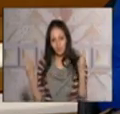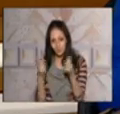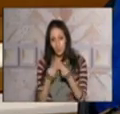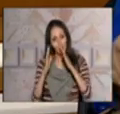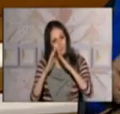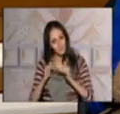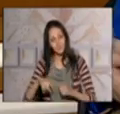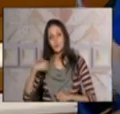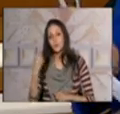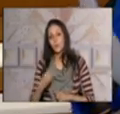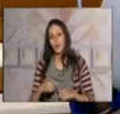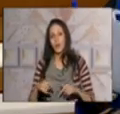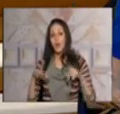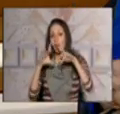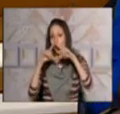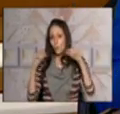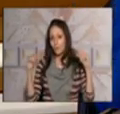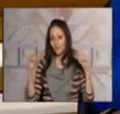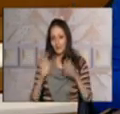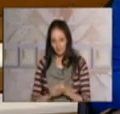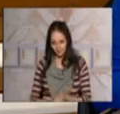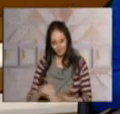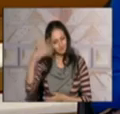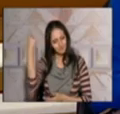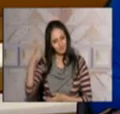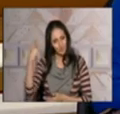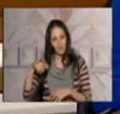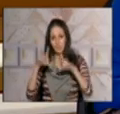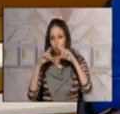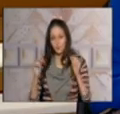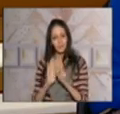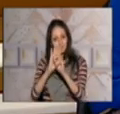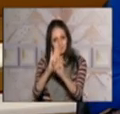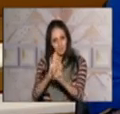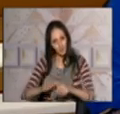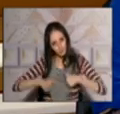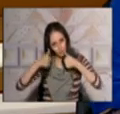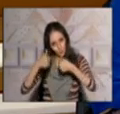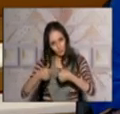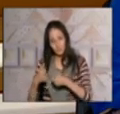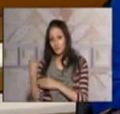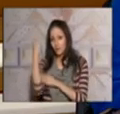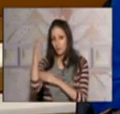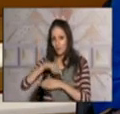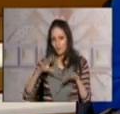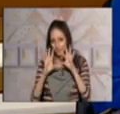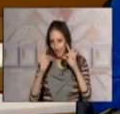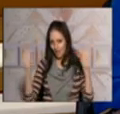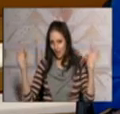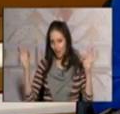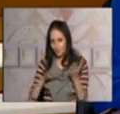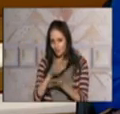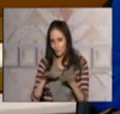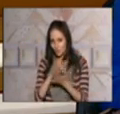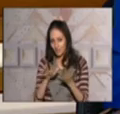مصر ورومانيا، والرئيس الروماني يدعم جهود مصر القوية جدا في حل أزمة